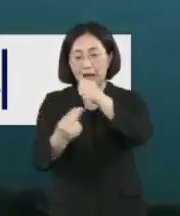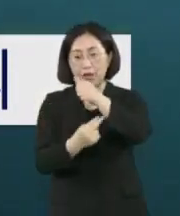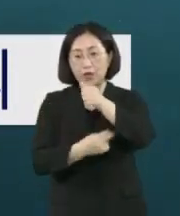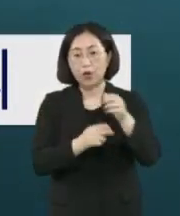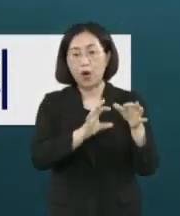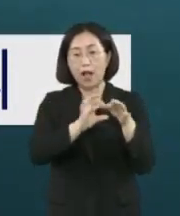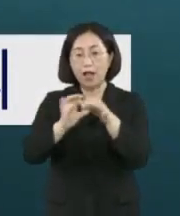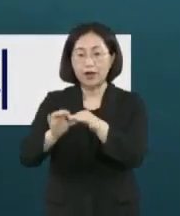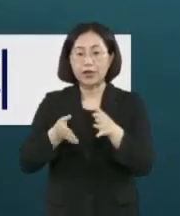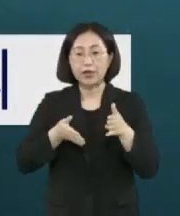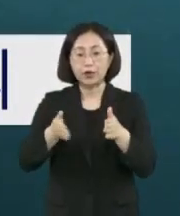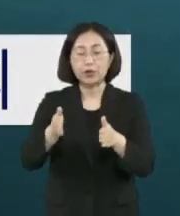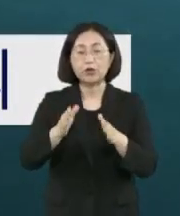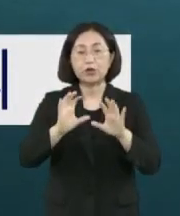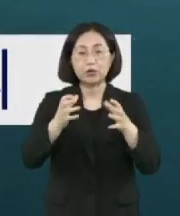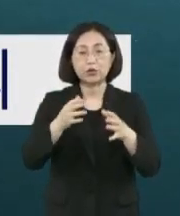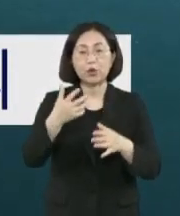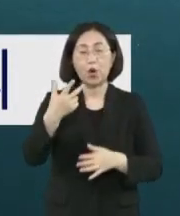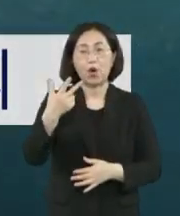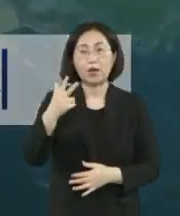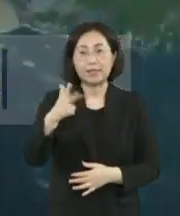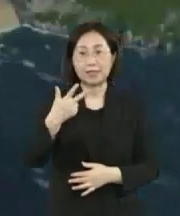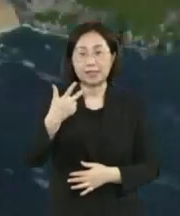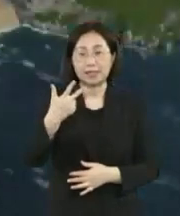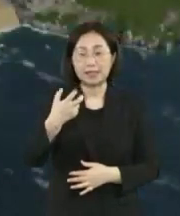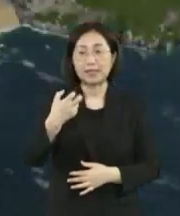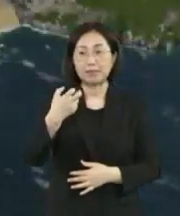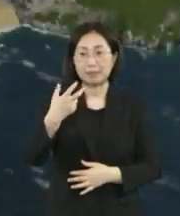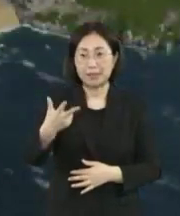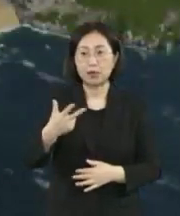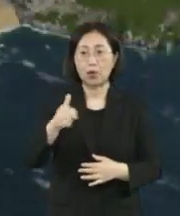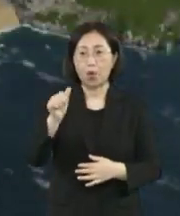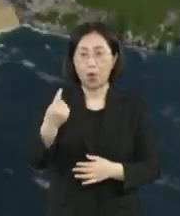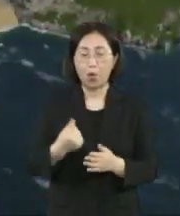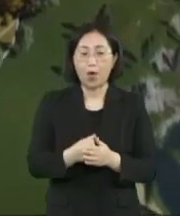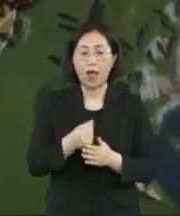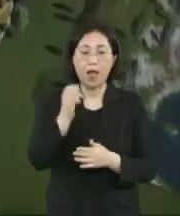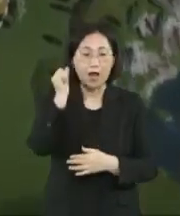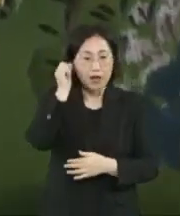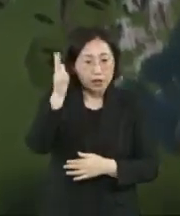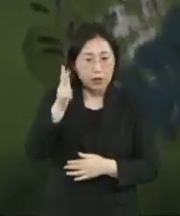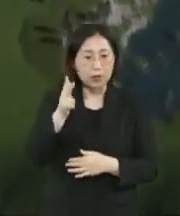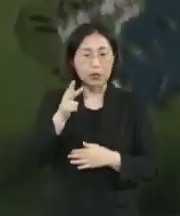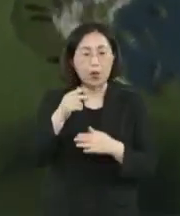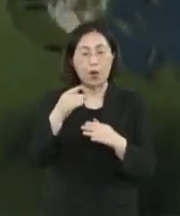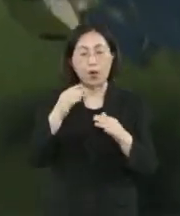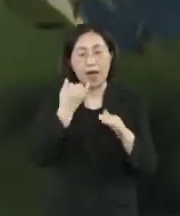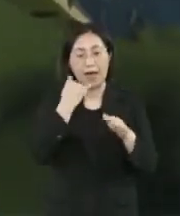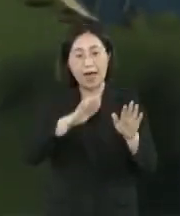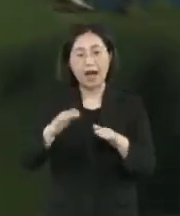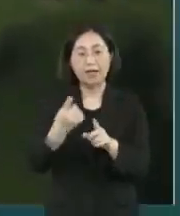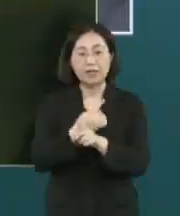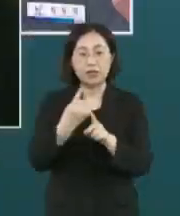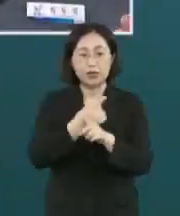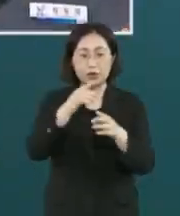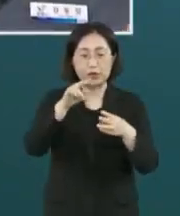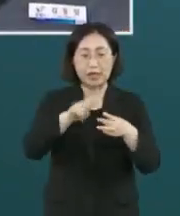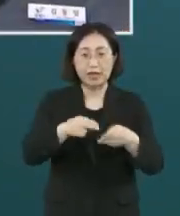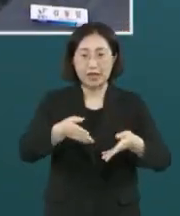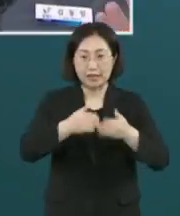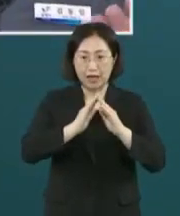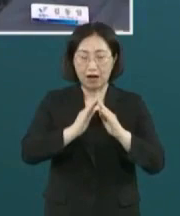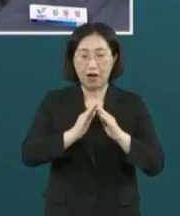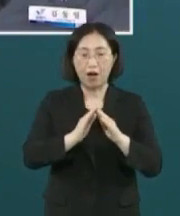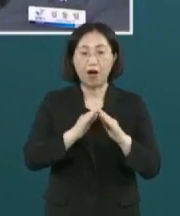이어지는 국도 77호선의 중심 원산도에 이천실의 리조트와 해양치유센터 등을 조성할 예정입니다.